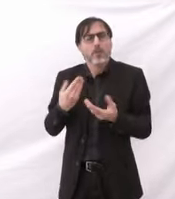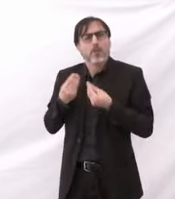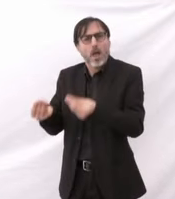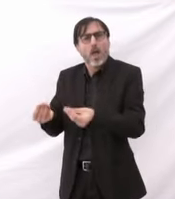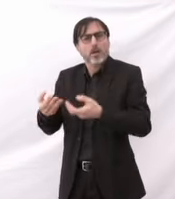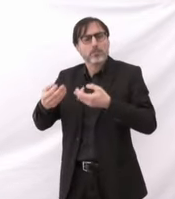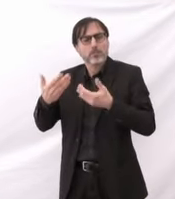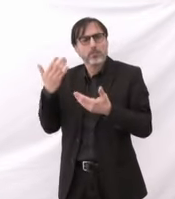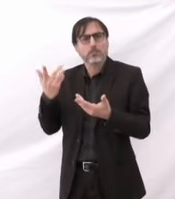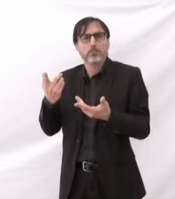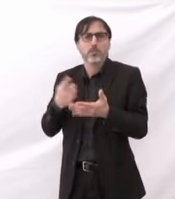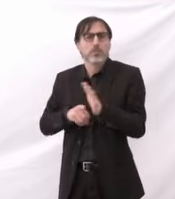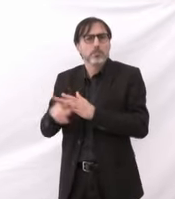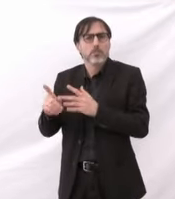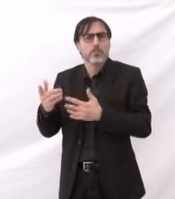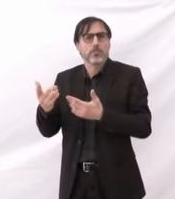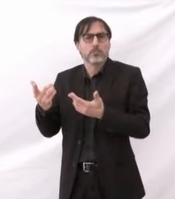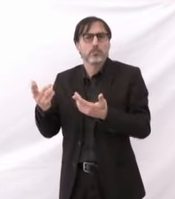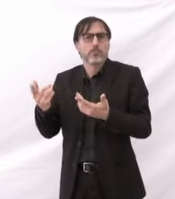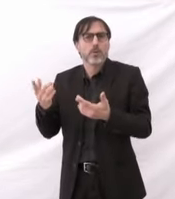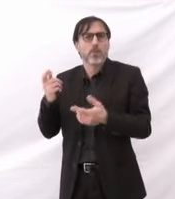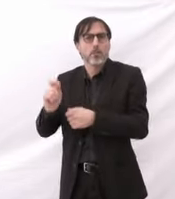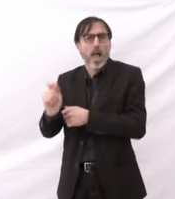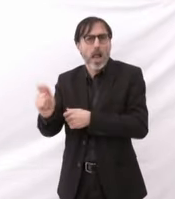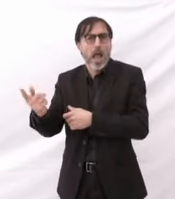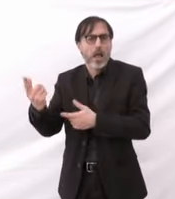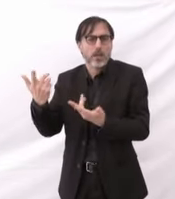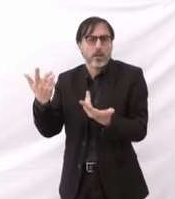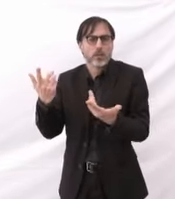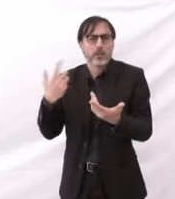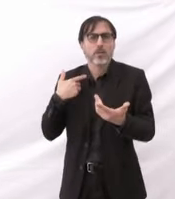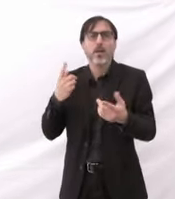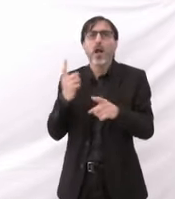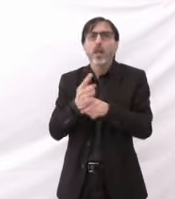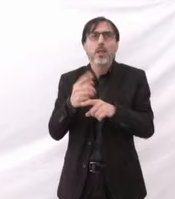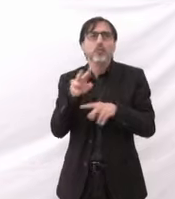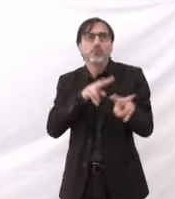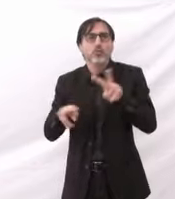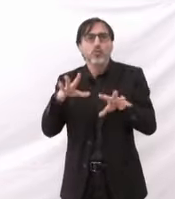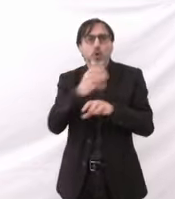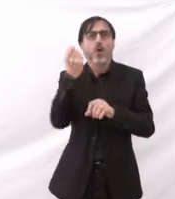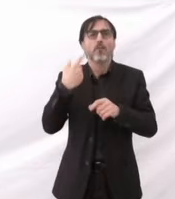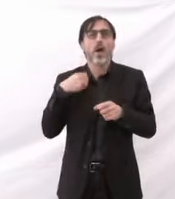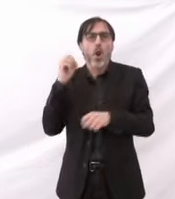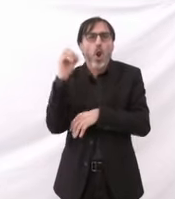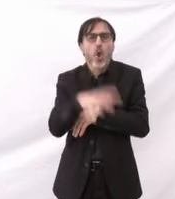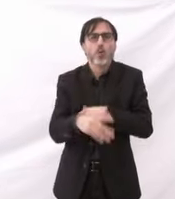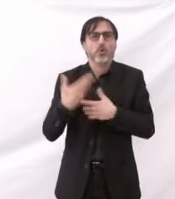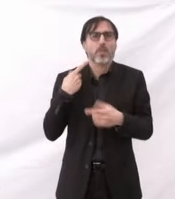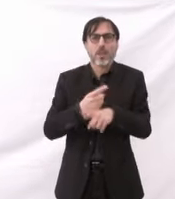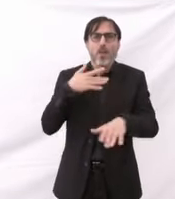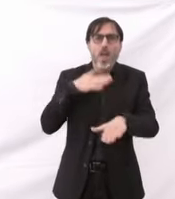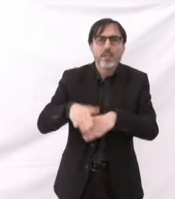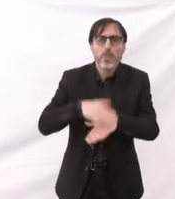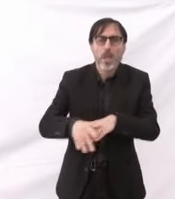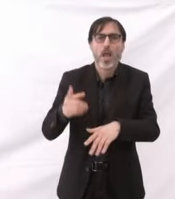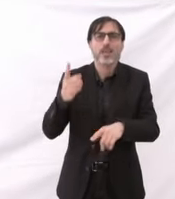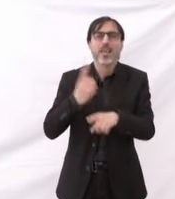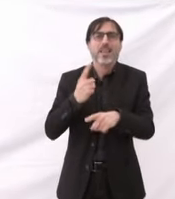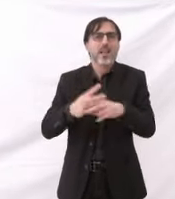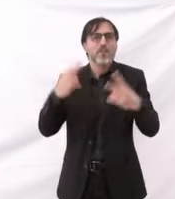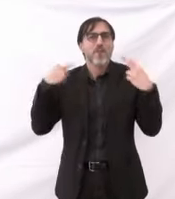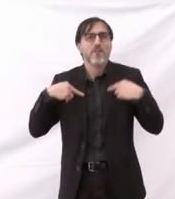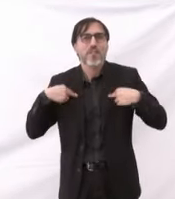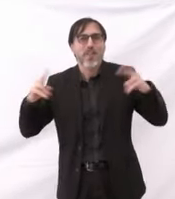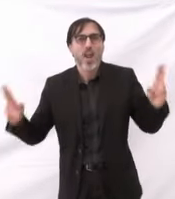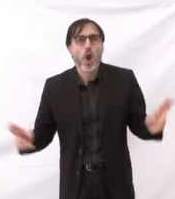conto, ma devono trovare una luce, devono poter fare delle esperienze, vivere